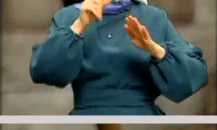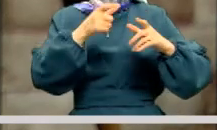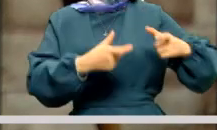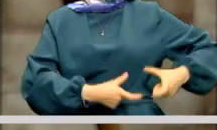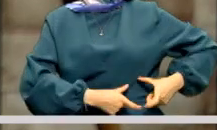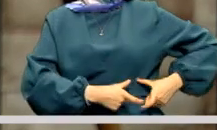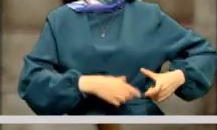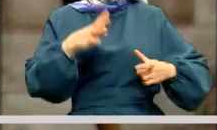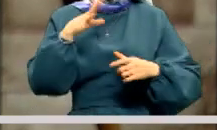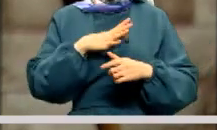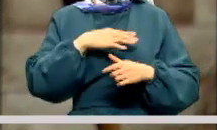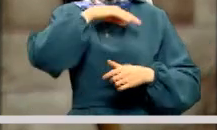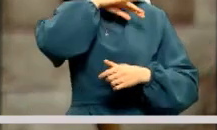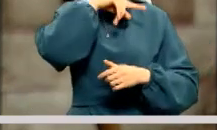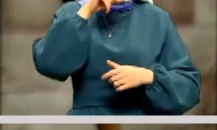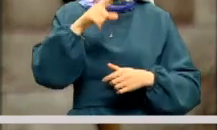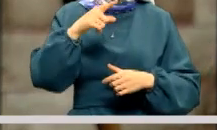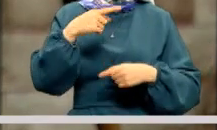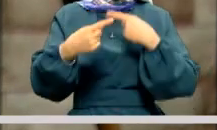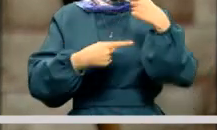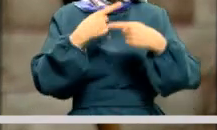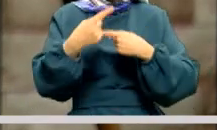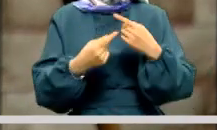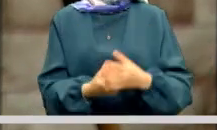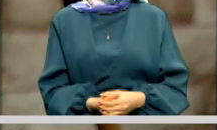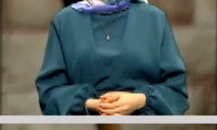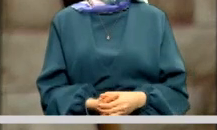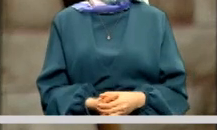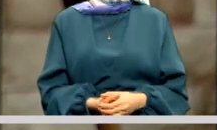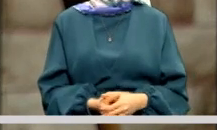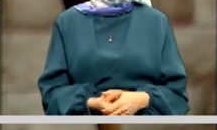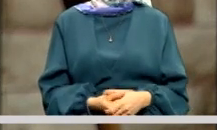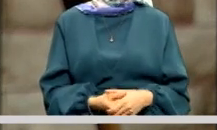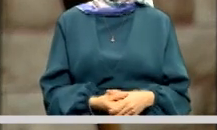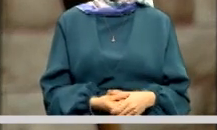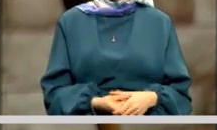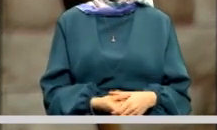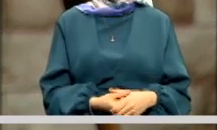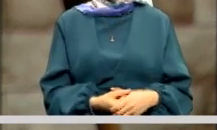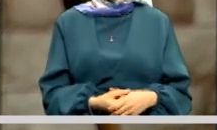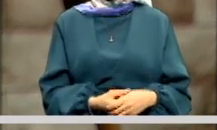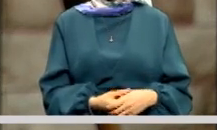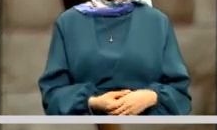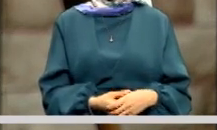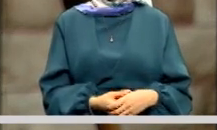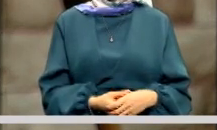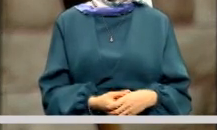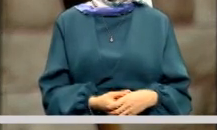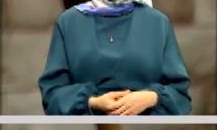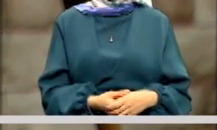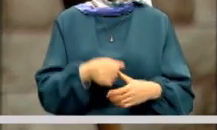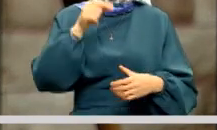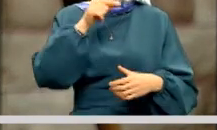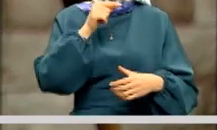vardı yaşta bir amcamızda yaşıyorsa Allah selamet versin Vefat ettiyse Allah rahmet eylesin şimdi bu tabi